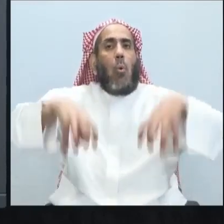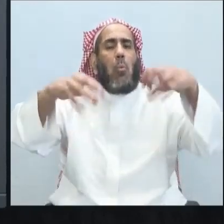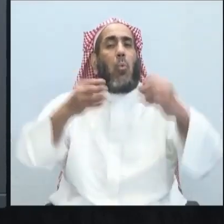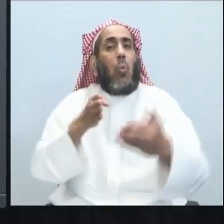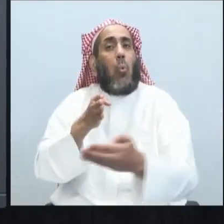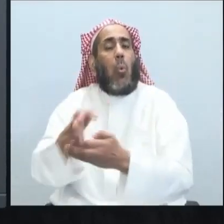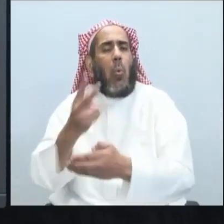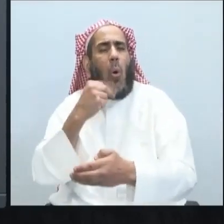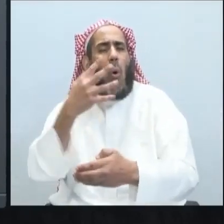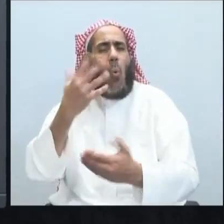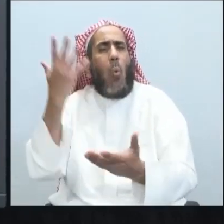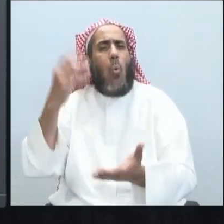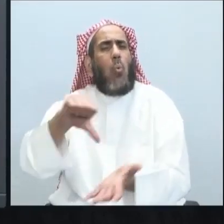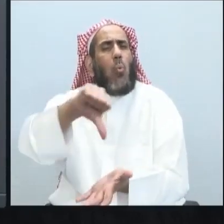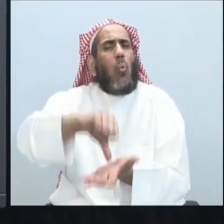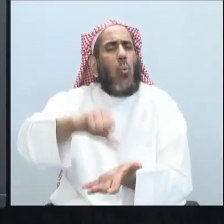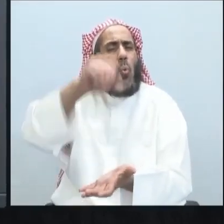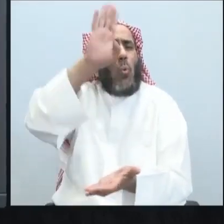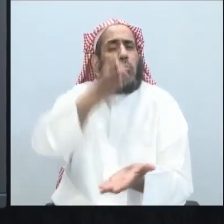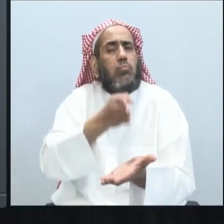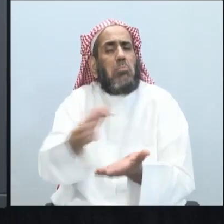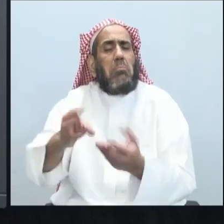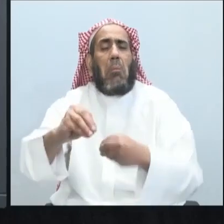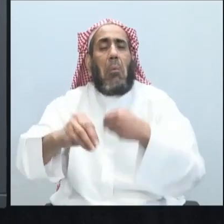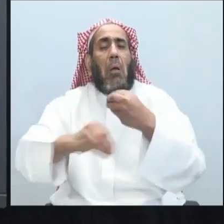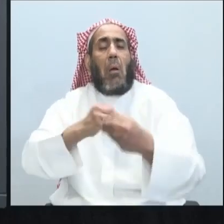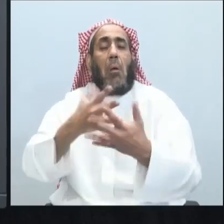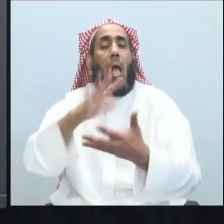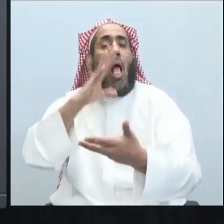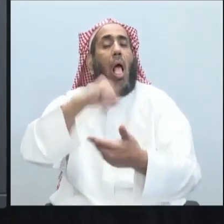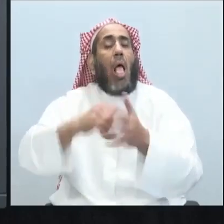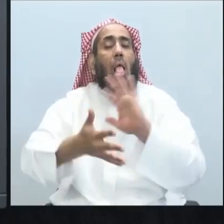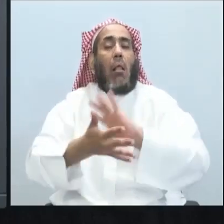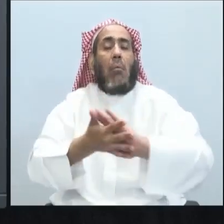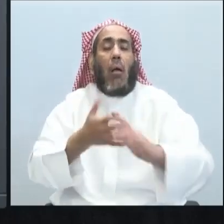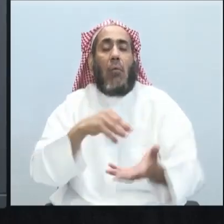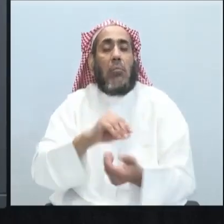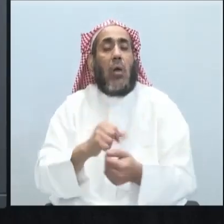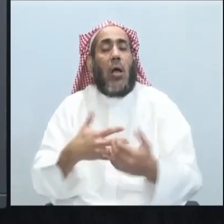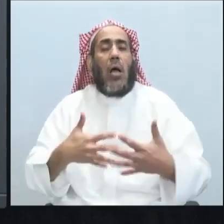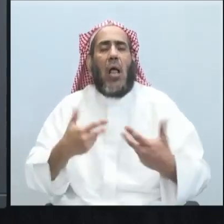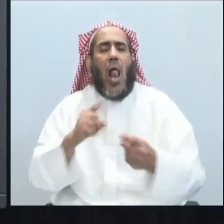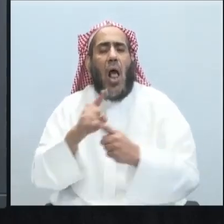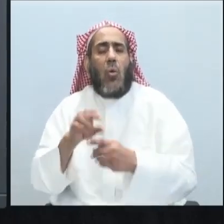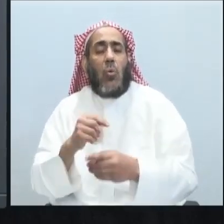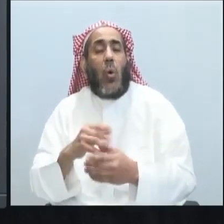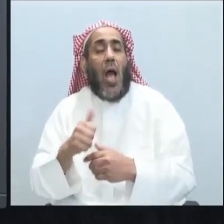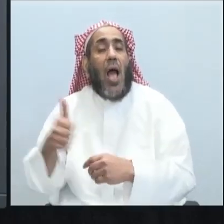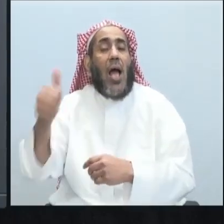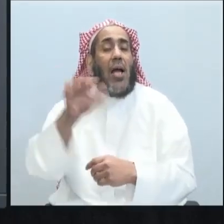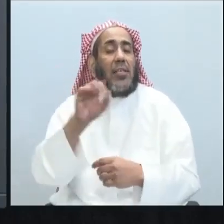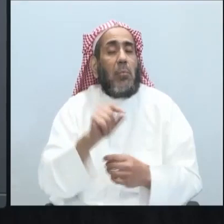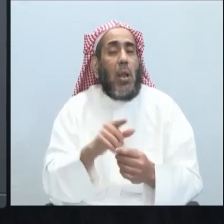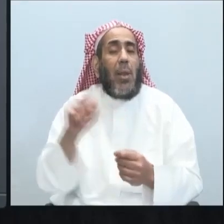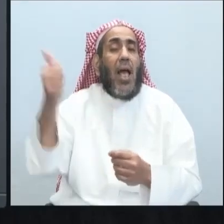اليه ذاك عظيم القصر والناس من كل مكان تاتي اصبح خاليا ليس فيه اي اثر فيقول اتسلى على الحظوظ و لمحل